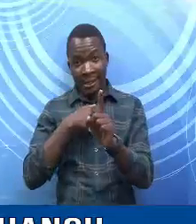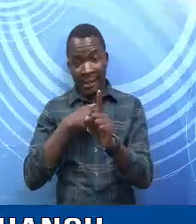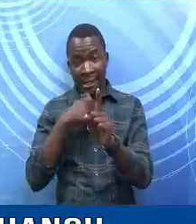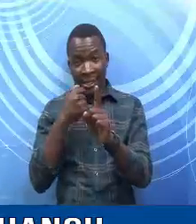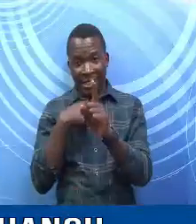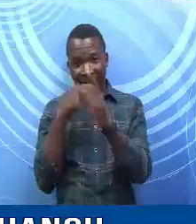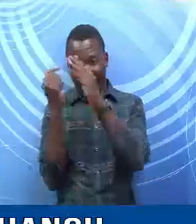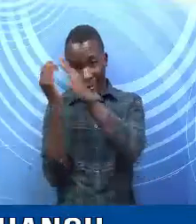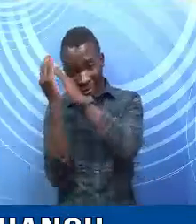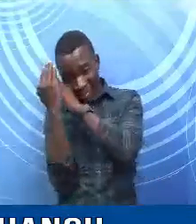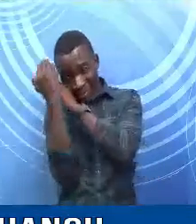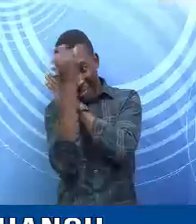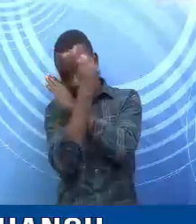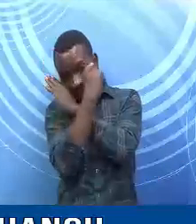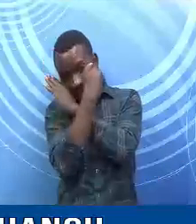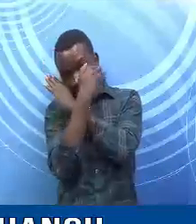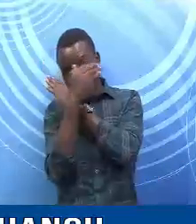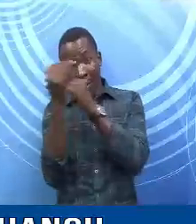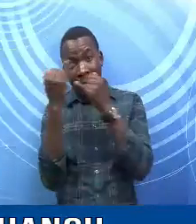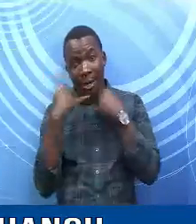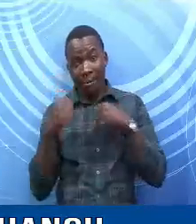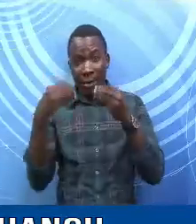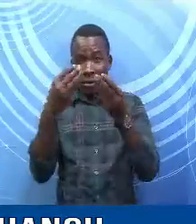nk'uko babimbwiye bambwira ngo nimbahe amafaranga.